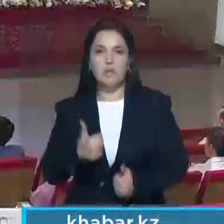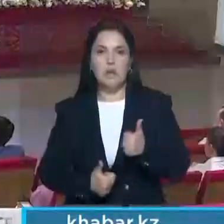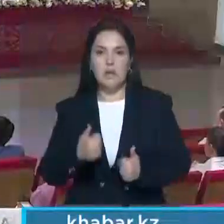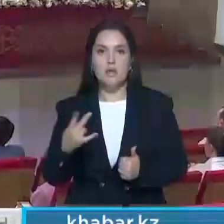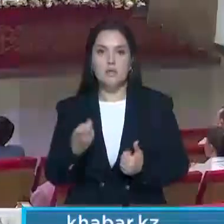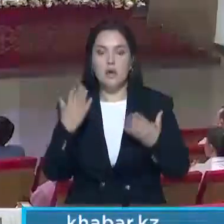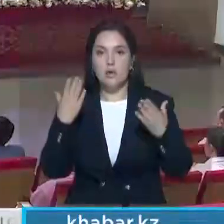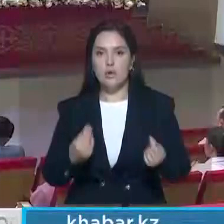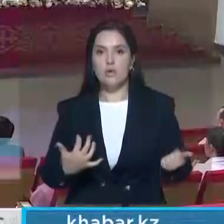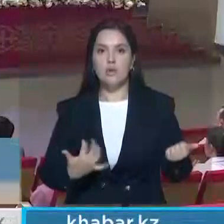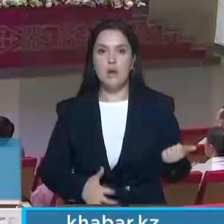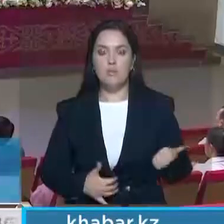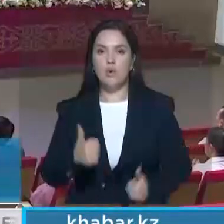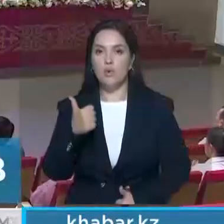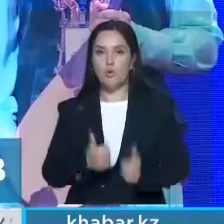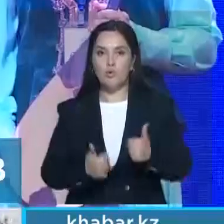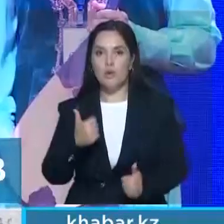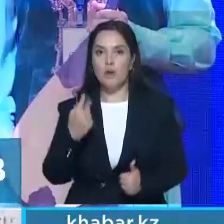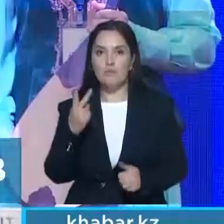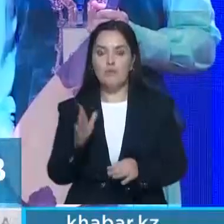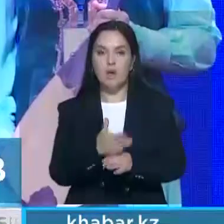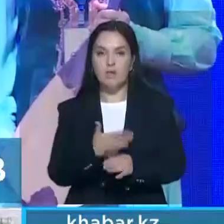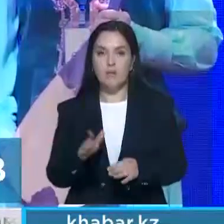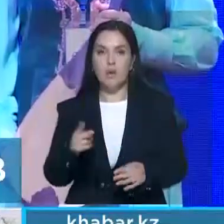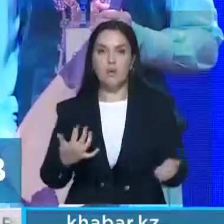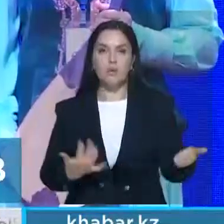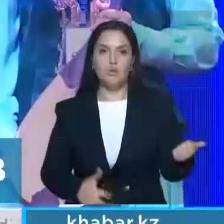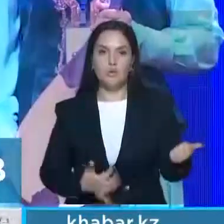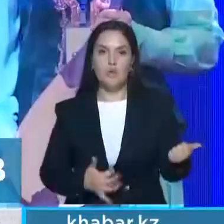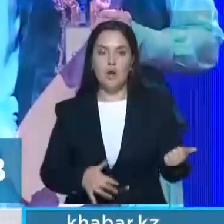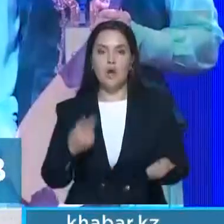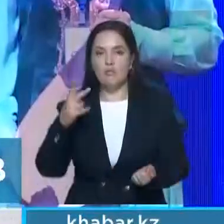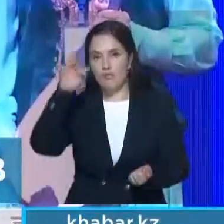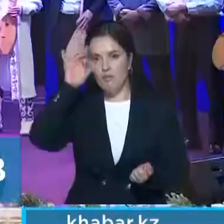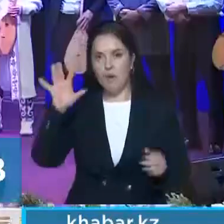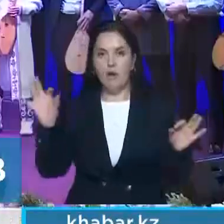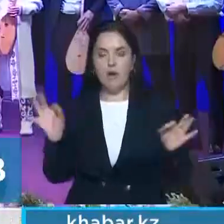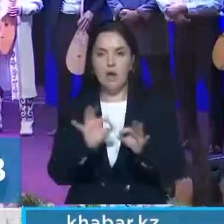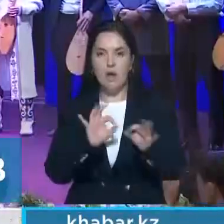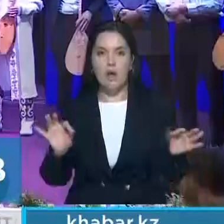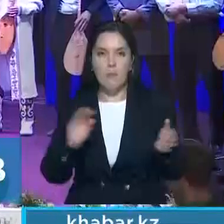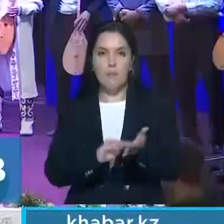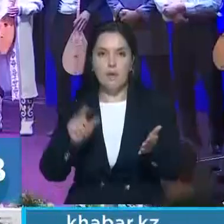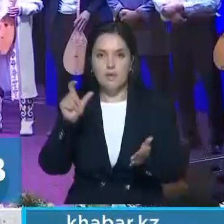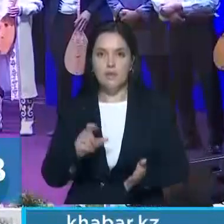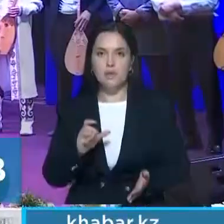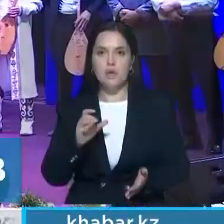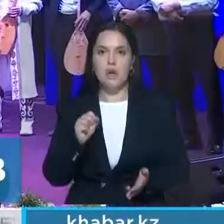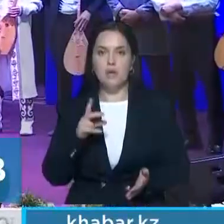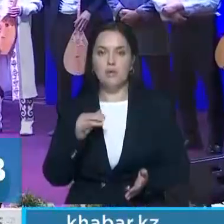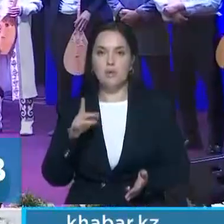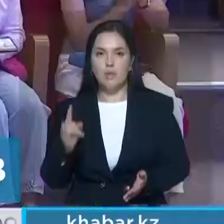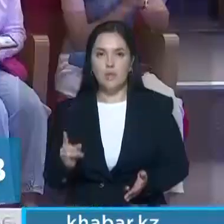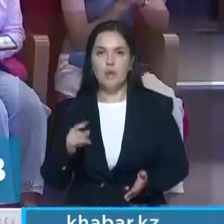к национальному Дню домбры конкурс проходит в два этапа сначала киши исполняет произведения двух выдающихся Композиторов суги Али Уле и